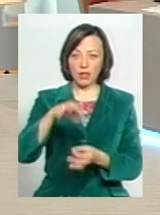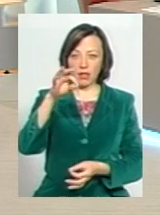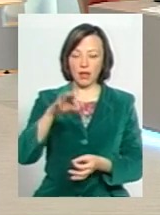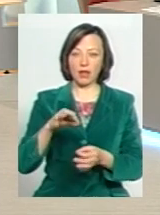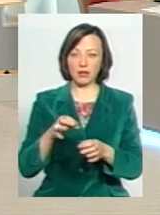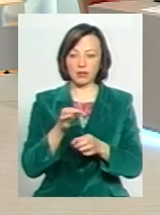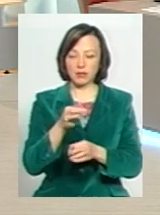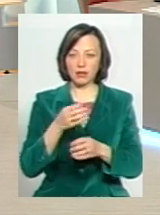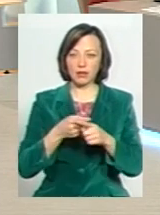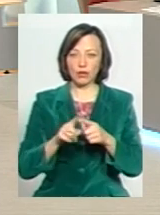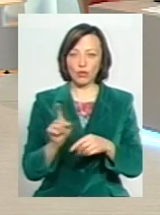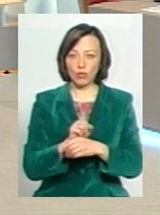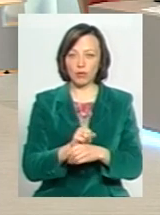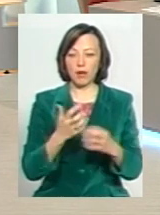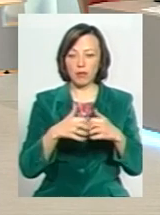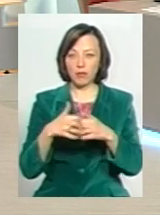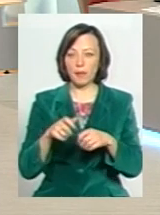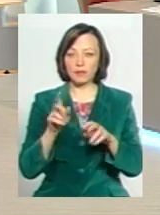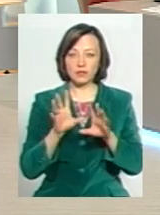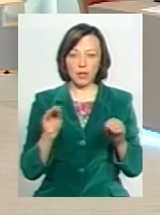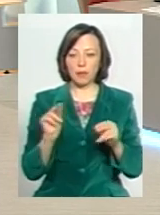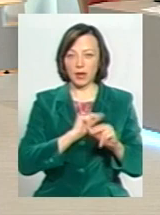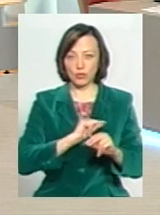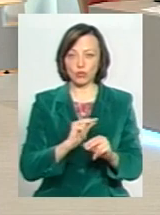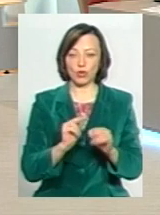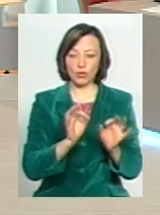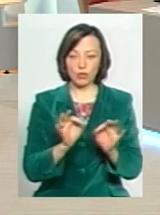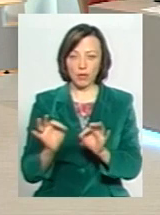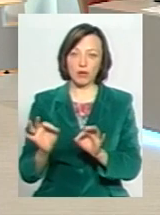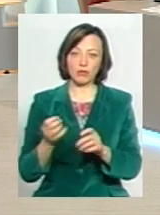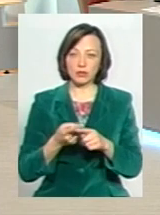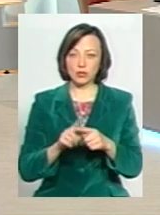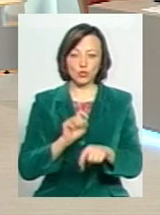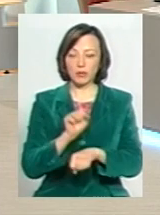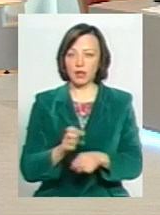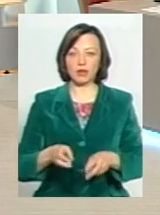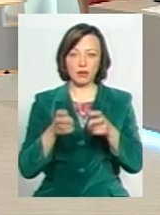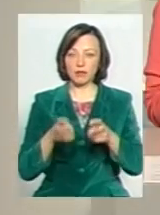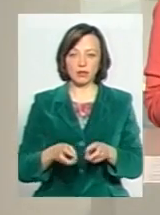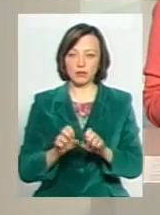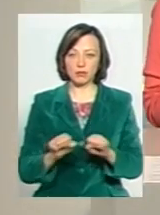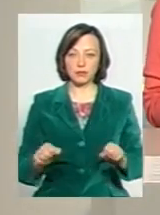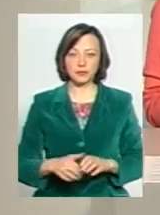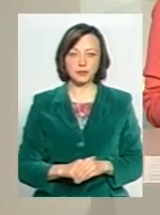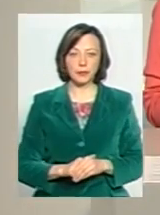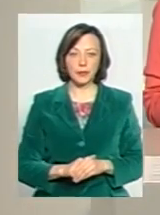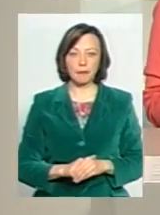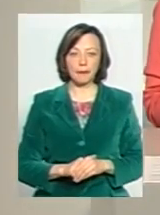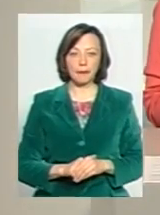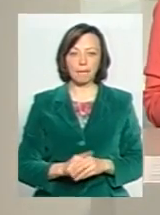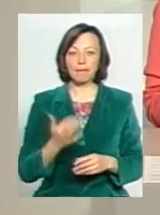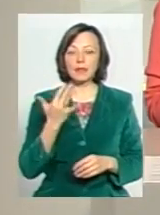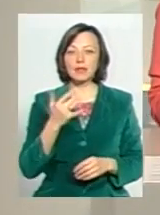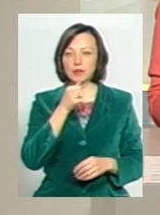інші апарати, значить, прибори безпеки, всі працюють в правильному стані, тому зупиняти ліфта. А скільки минулого року